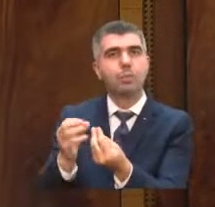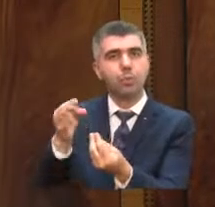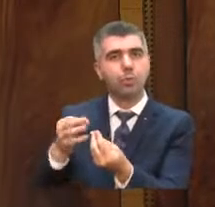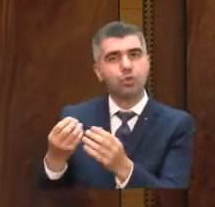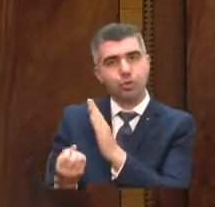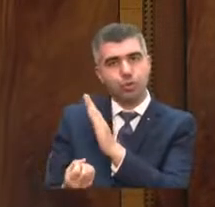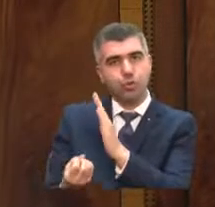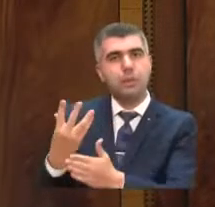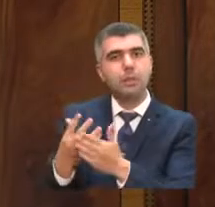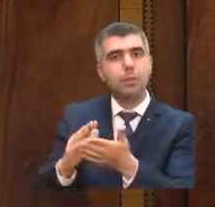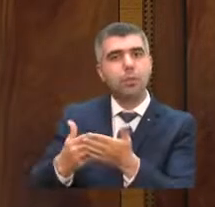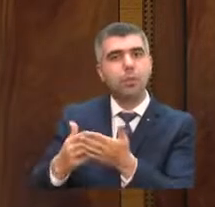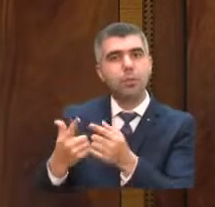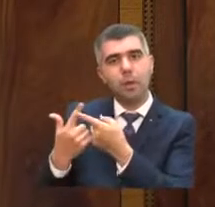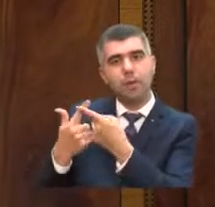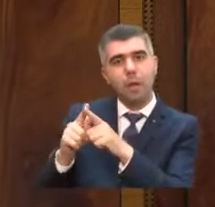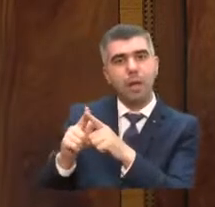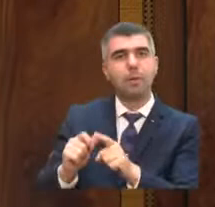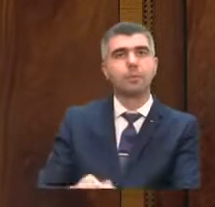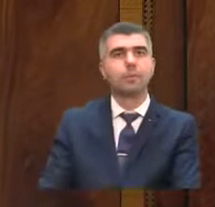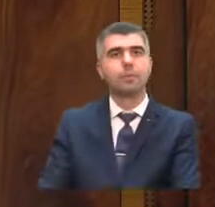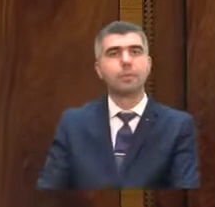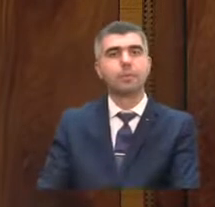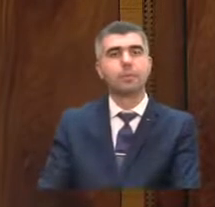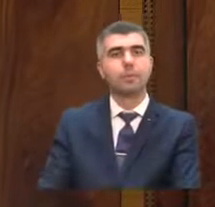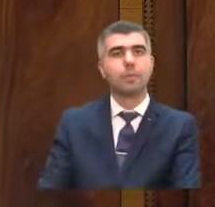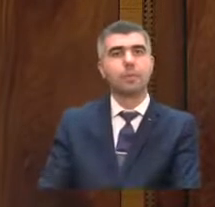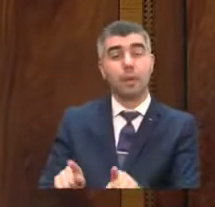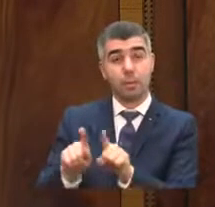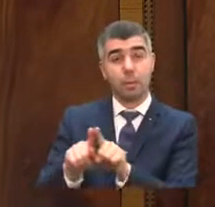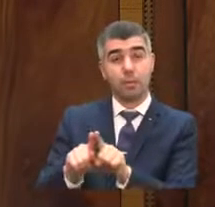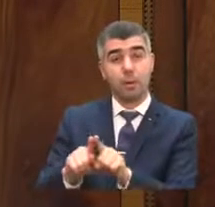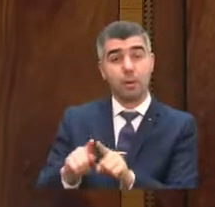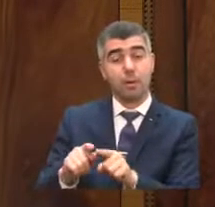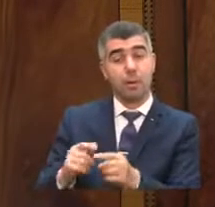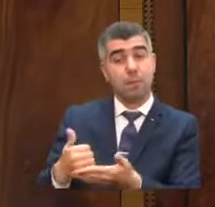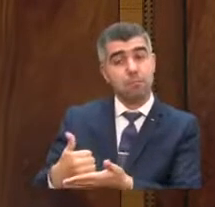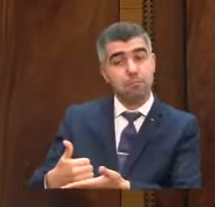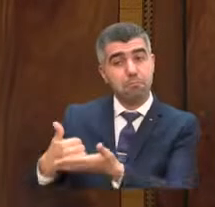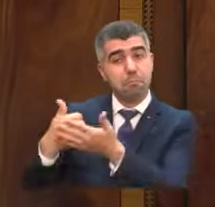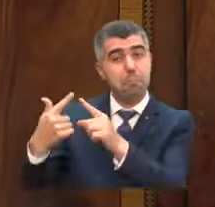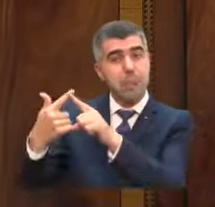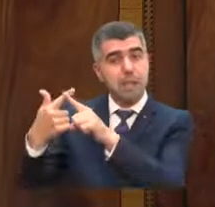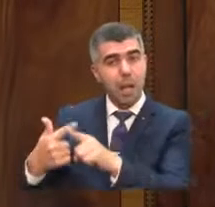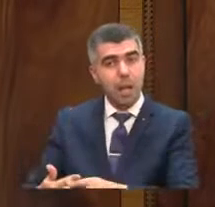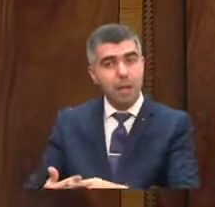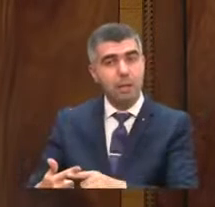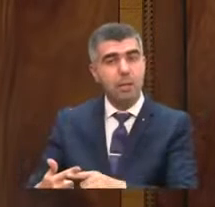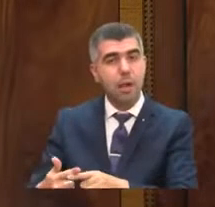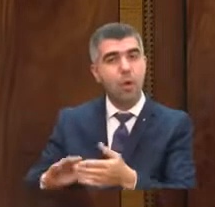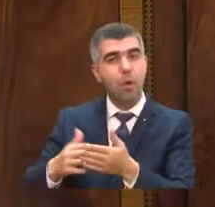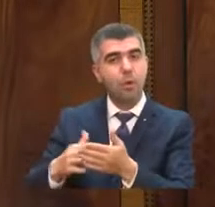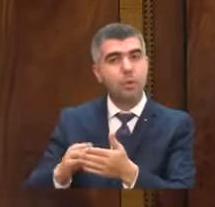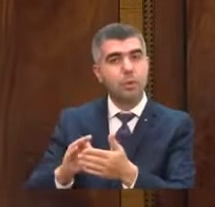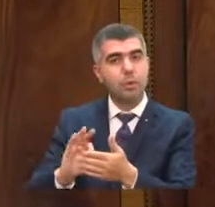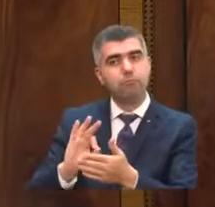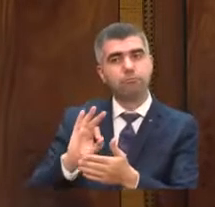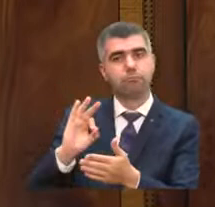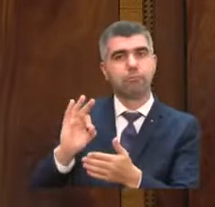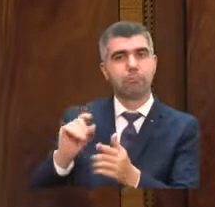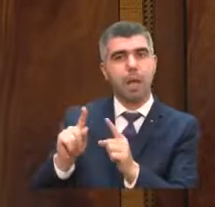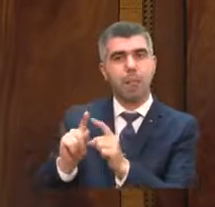تطويرا هاما في هذه الانماط في النقل على مستوى الهيكله على مستوى التنظيم وكذلك على مستوى الجودة وضمان